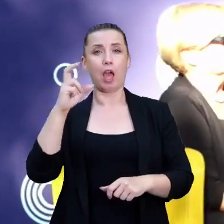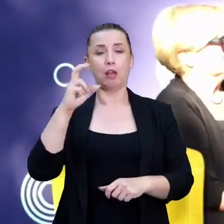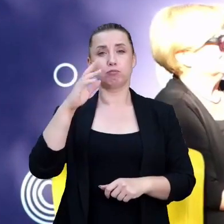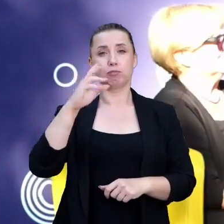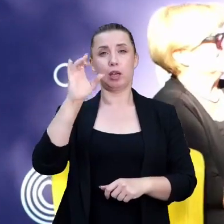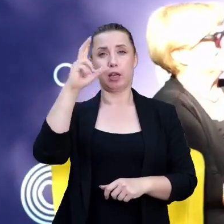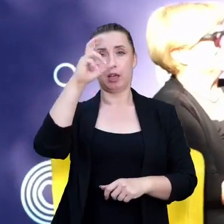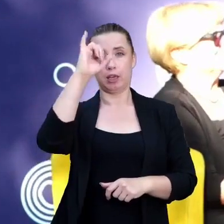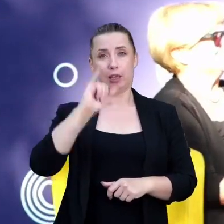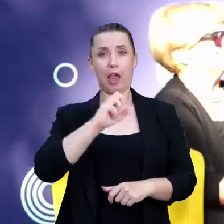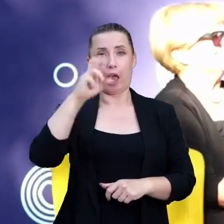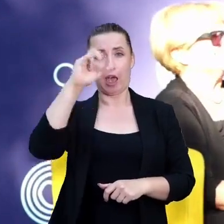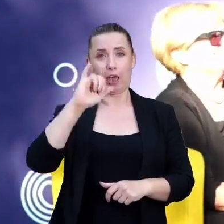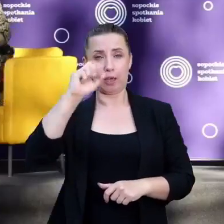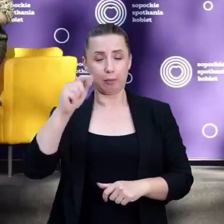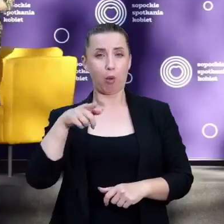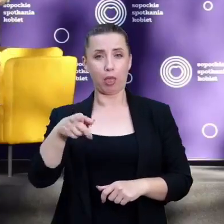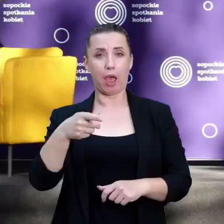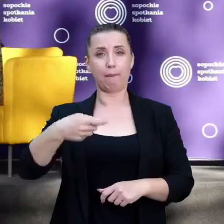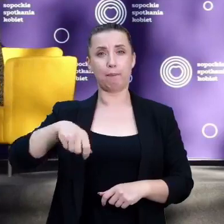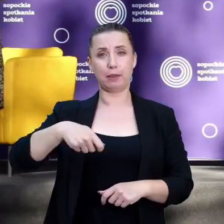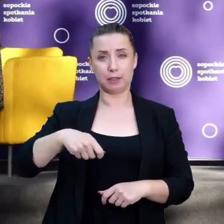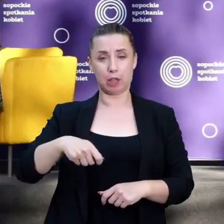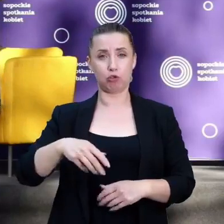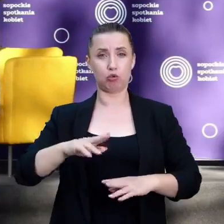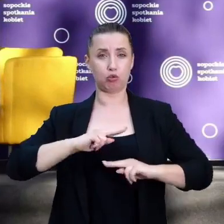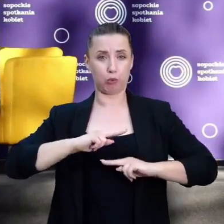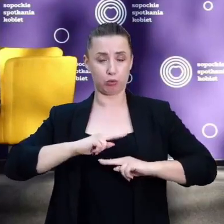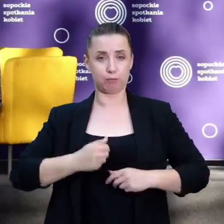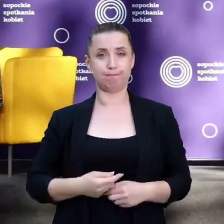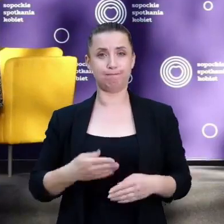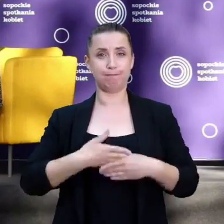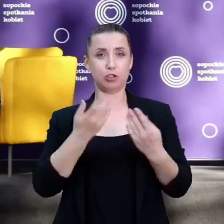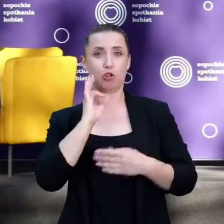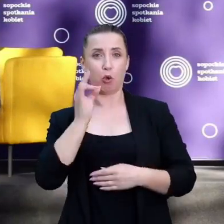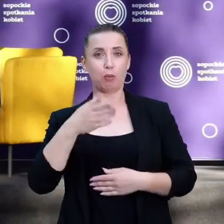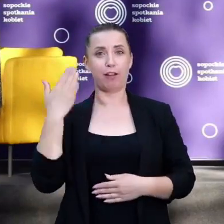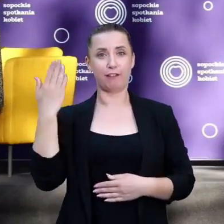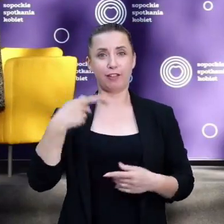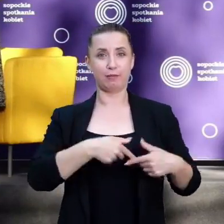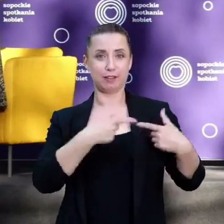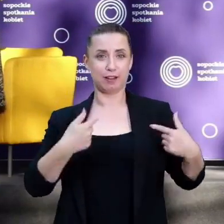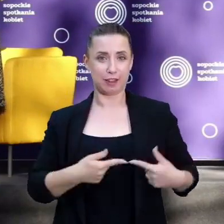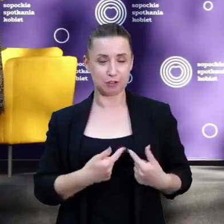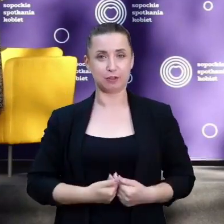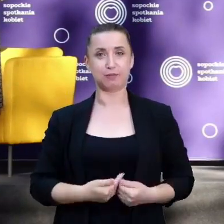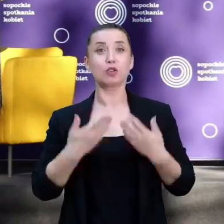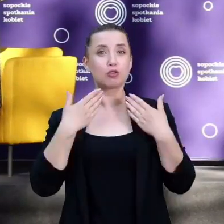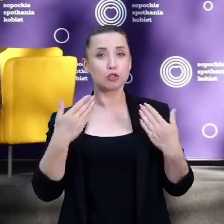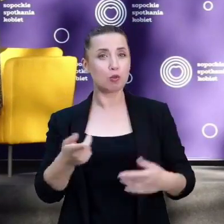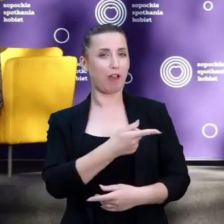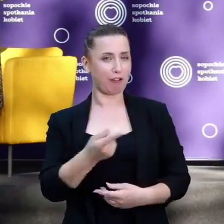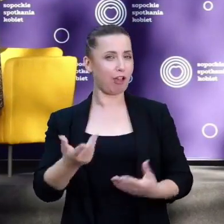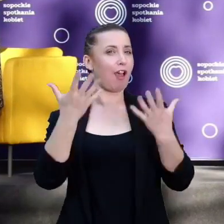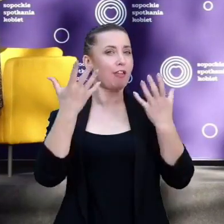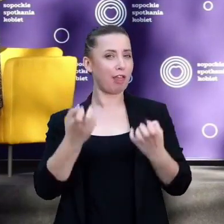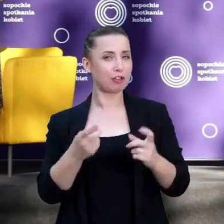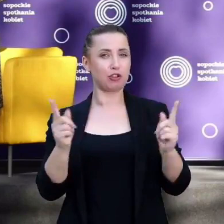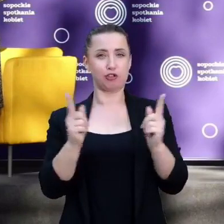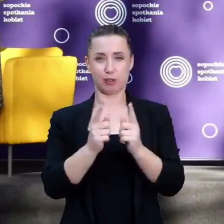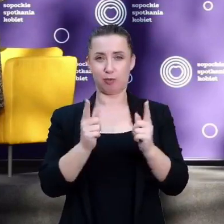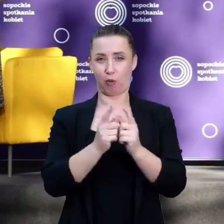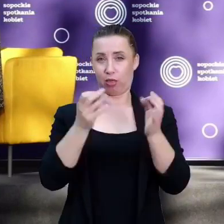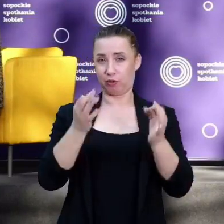wiceprezydentce Sopotu. Dobrze, witam bardzo serdecznie. Dziękuję, że chcieliście z nami uczestniczyć